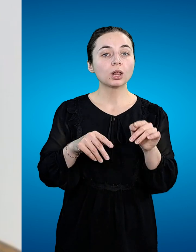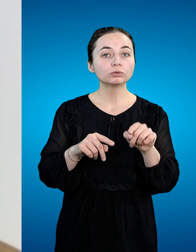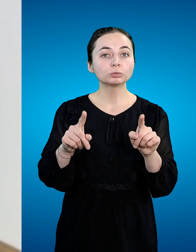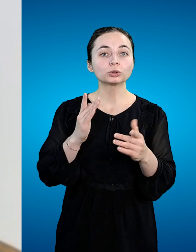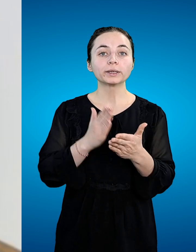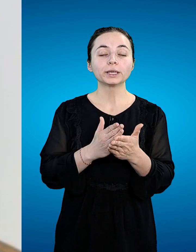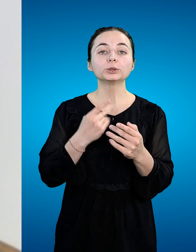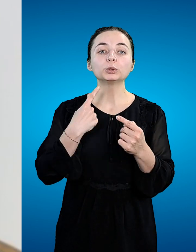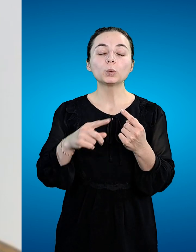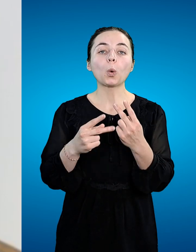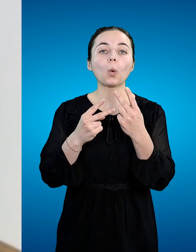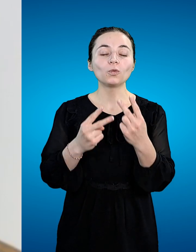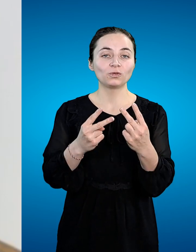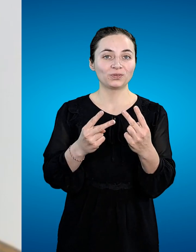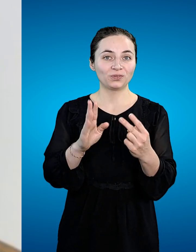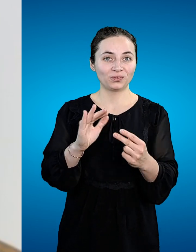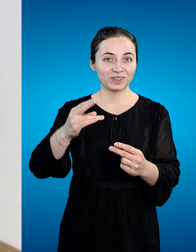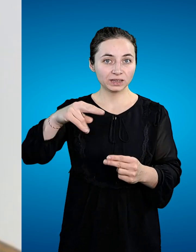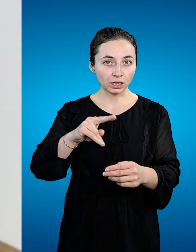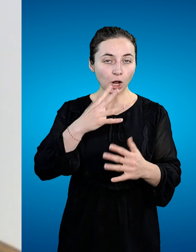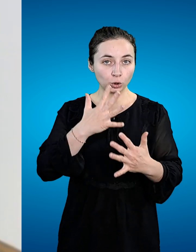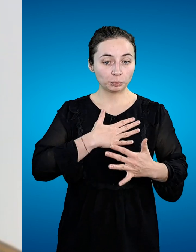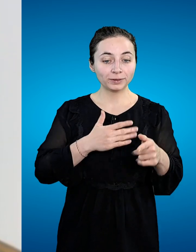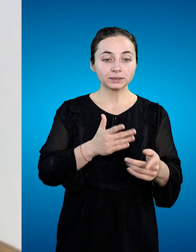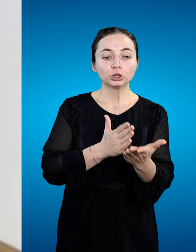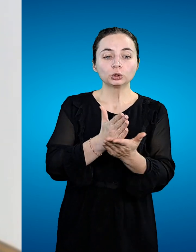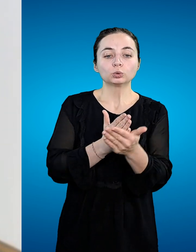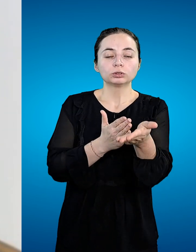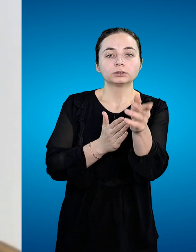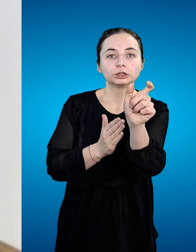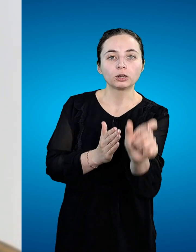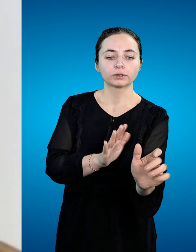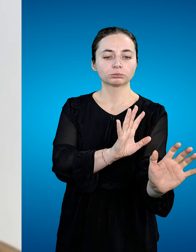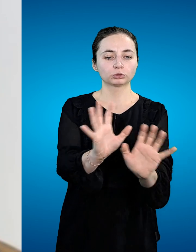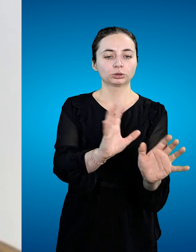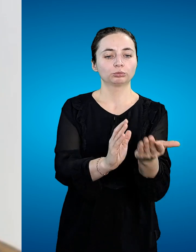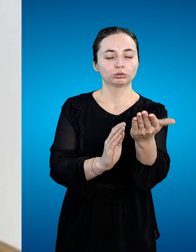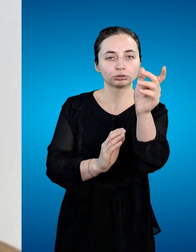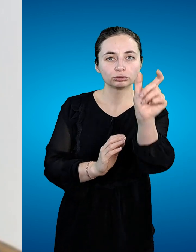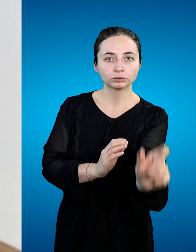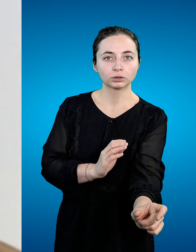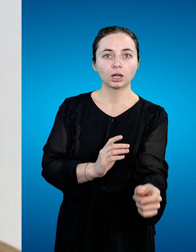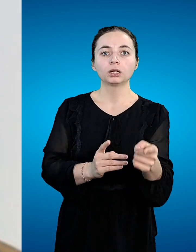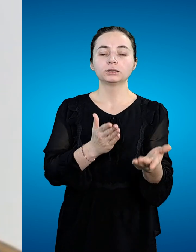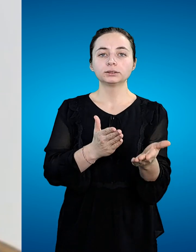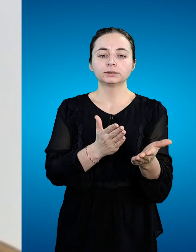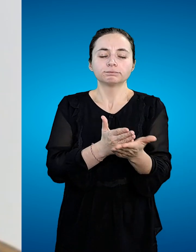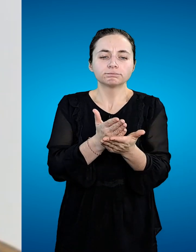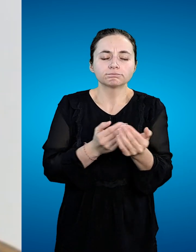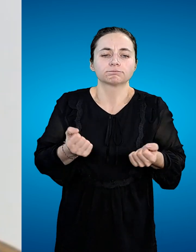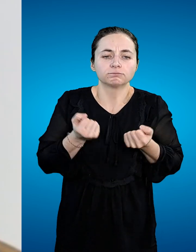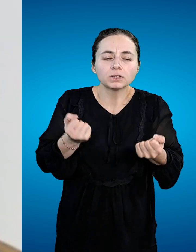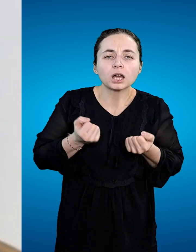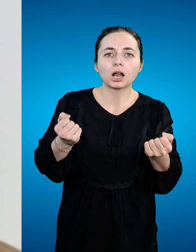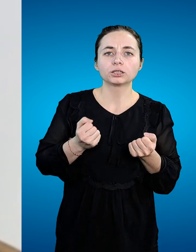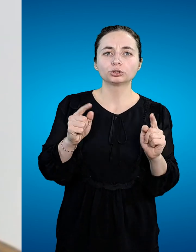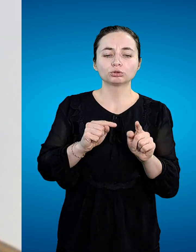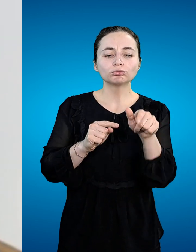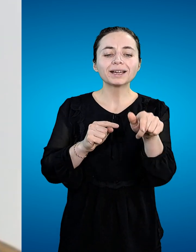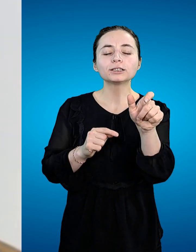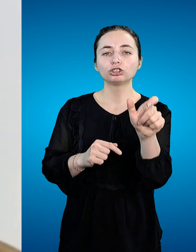Но дело в том, что есть другой вид любви. Если ты служил этому человеку, заботился о нем, если ты